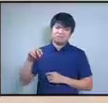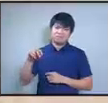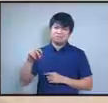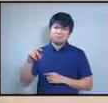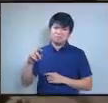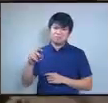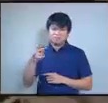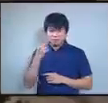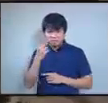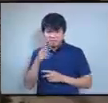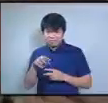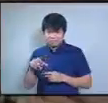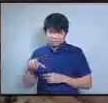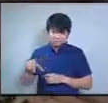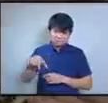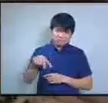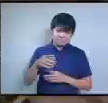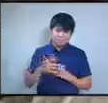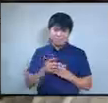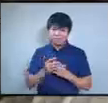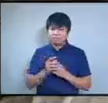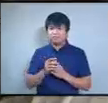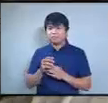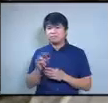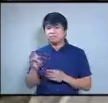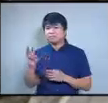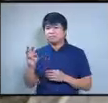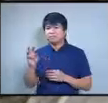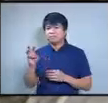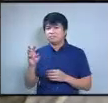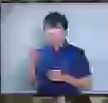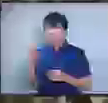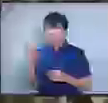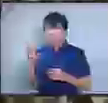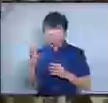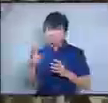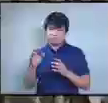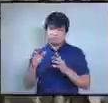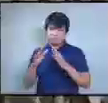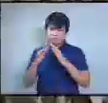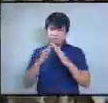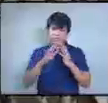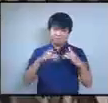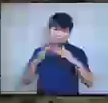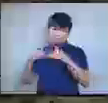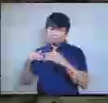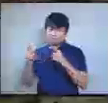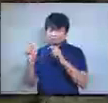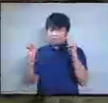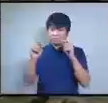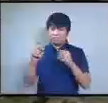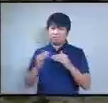sa karsada. 18 bahay na gawa sa light materials ang winasak ng bagyo, pero baka tumaas pa ang bilang nito